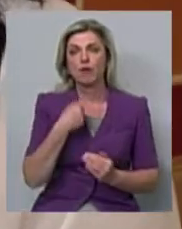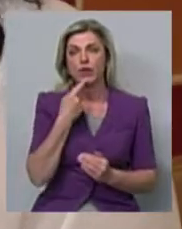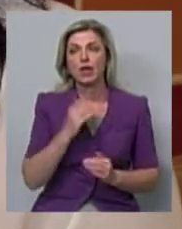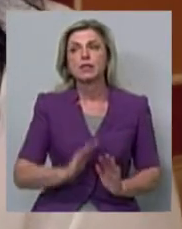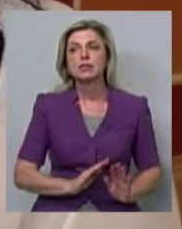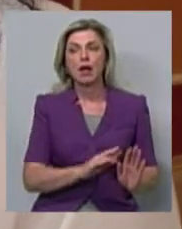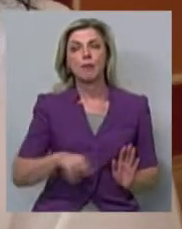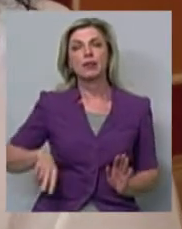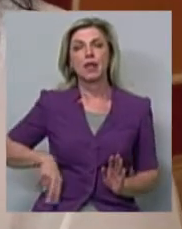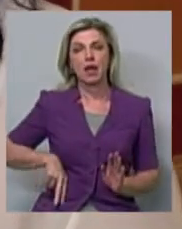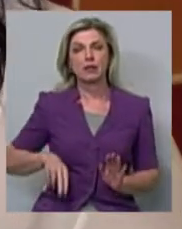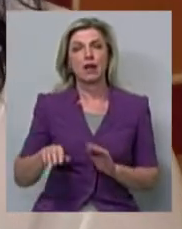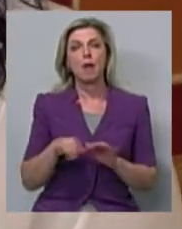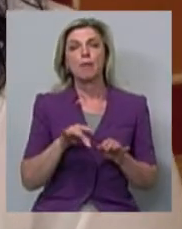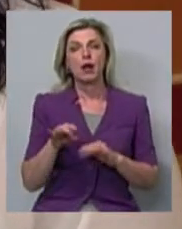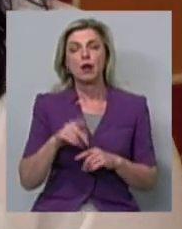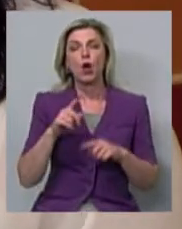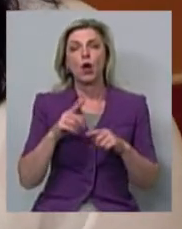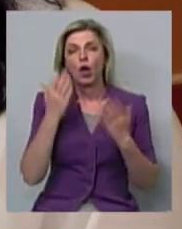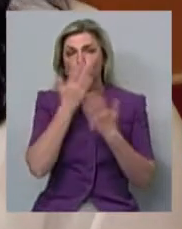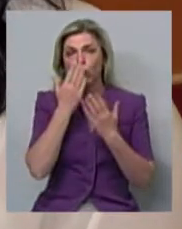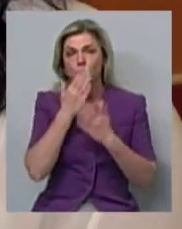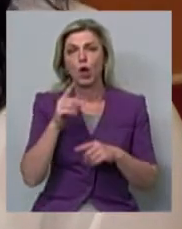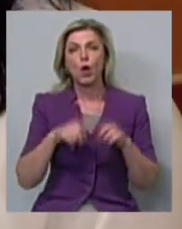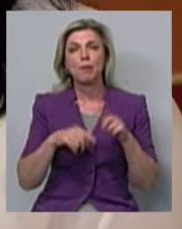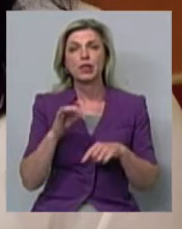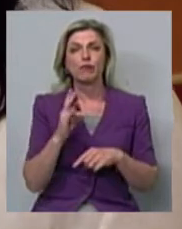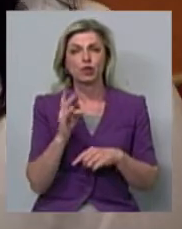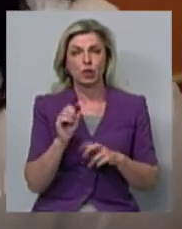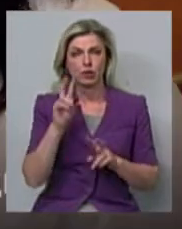директора з маркетингу кінотеатру «Батьківщина».